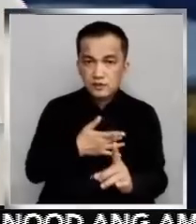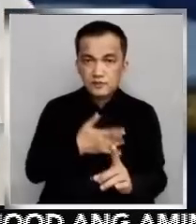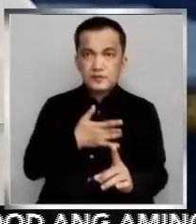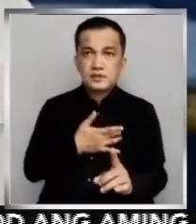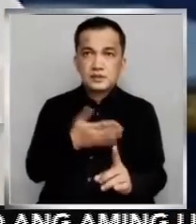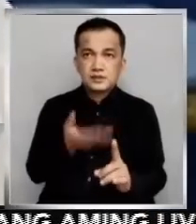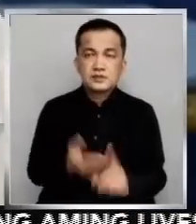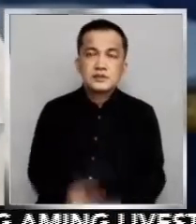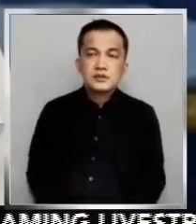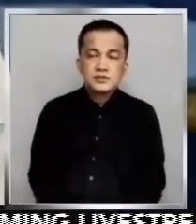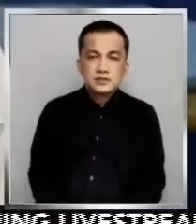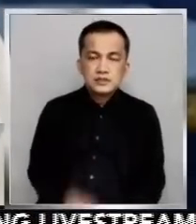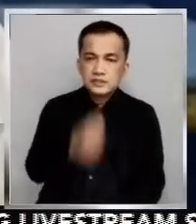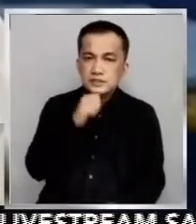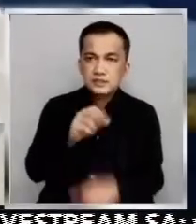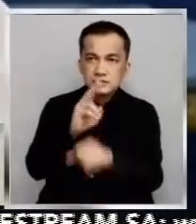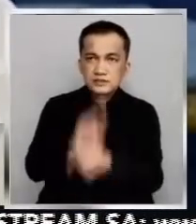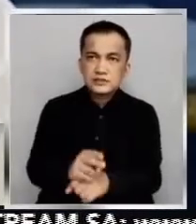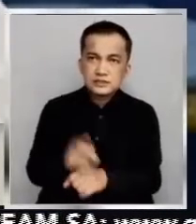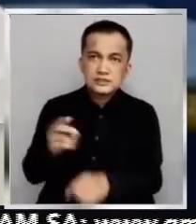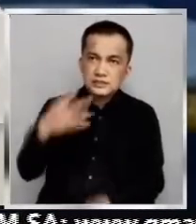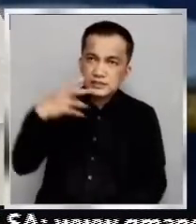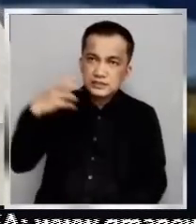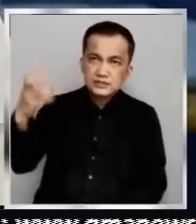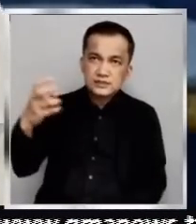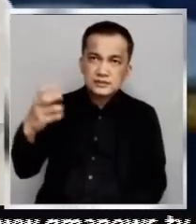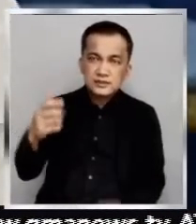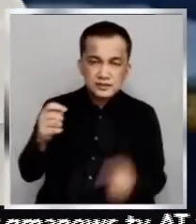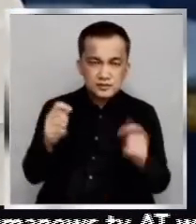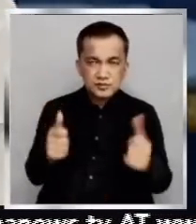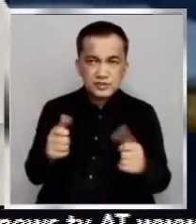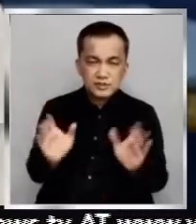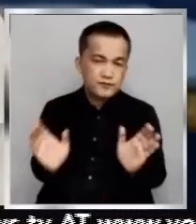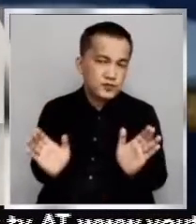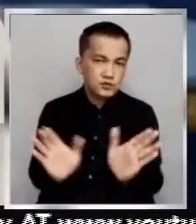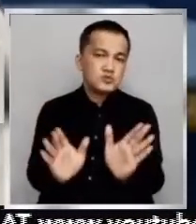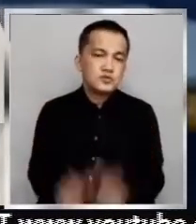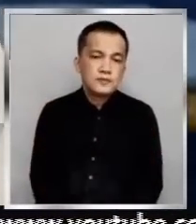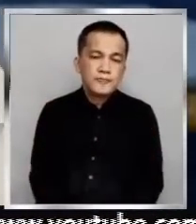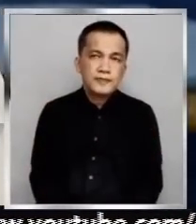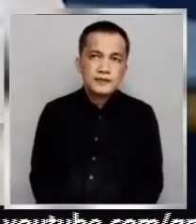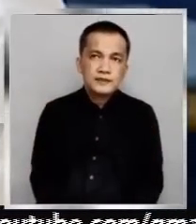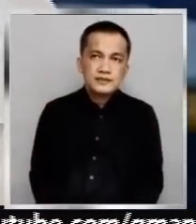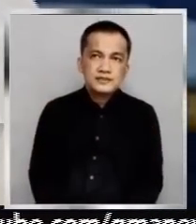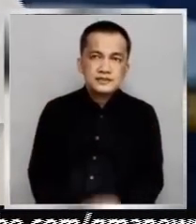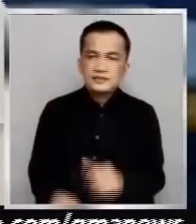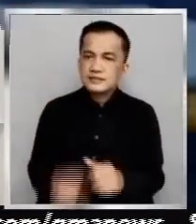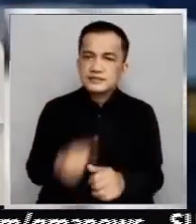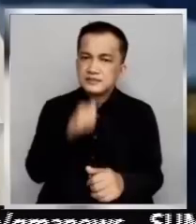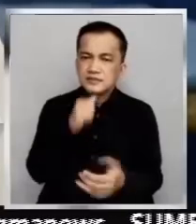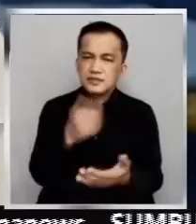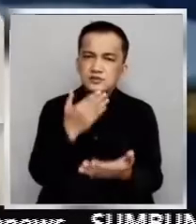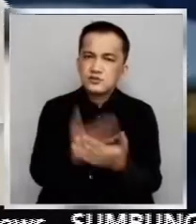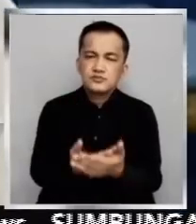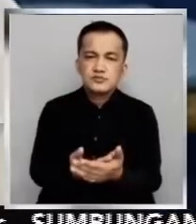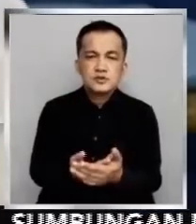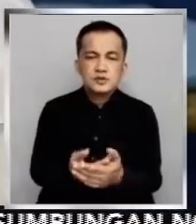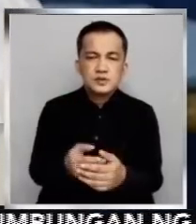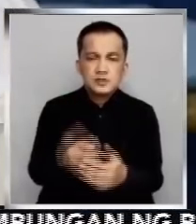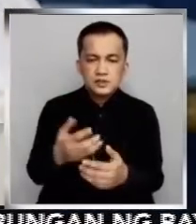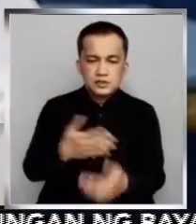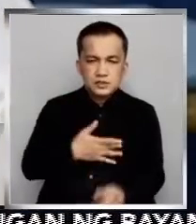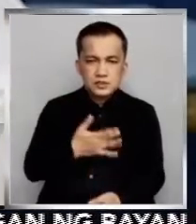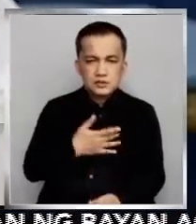hindi sila sanay na sobrang ganun kainit tapos biglang pinush nila, hindi din siya advisable. Pag nakaramdam ng hilos tapagad